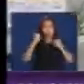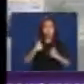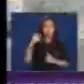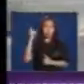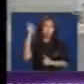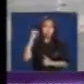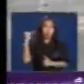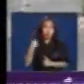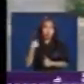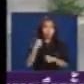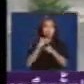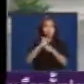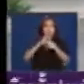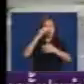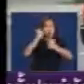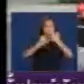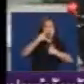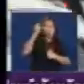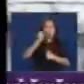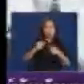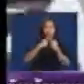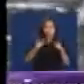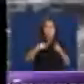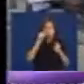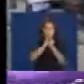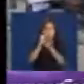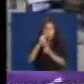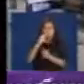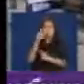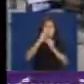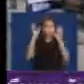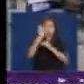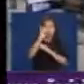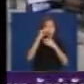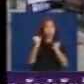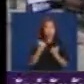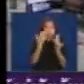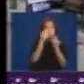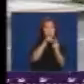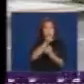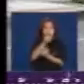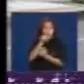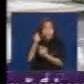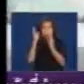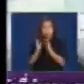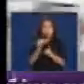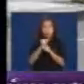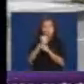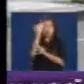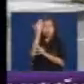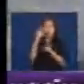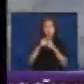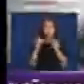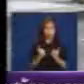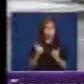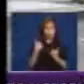ข่าวการซื้อเสียงในรูปแบบดังกล่าวจริงแต่ไม่เคยพบด้วยตัวเองซึ่งขณะนี้อยู่ระหว่างการตรวจสอบของเจ้าหน้าที่ตำรวจจึงฝ